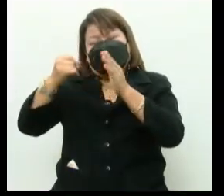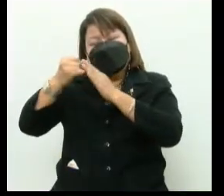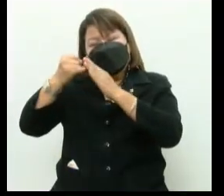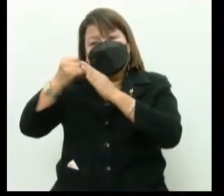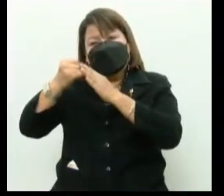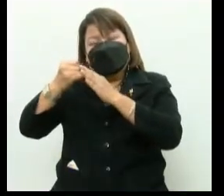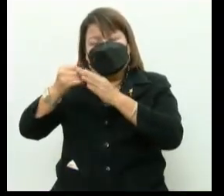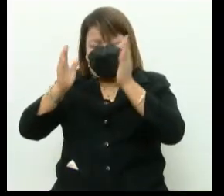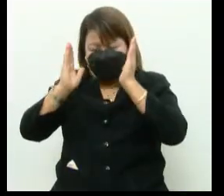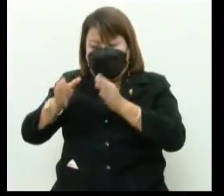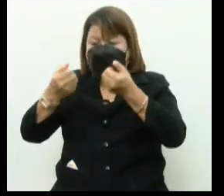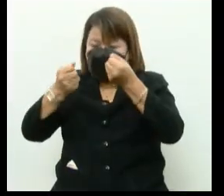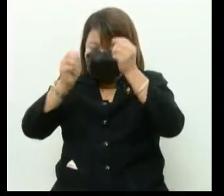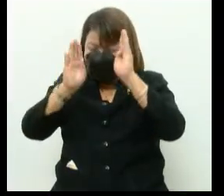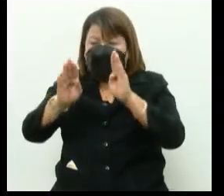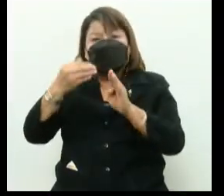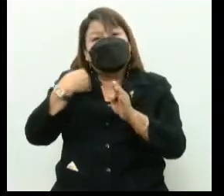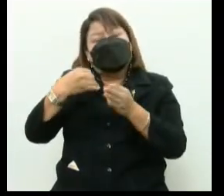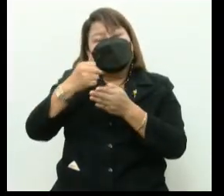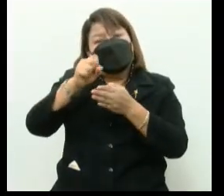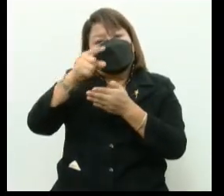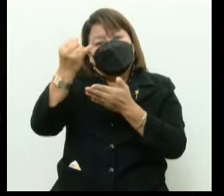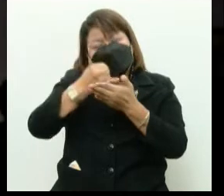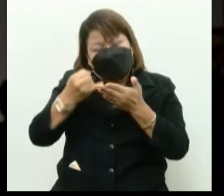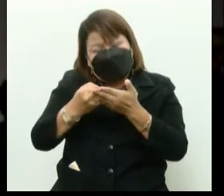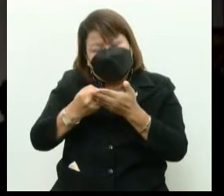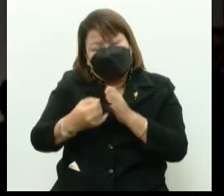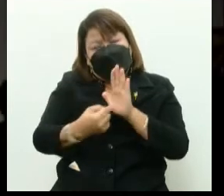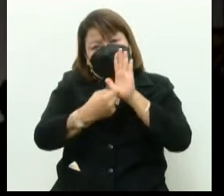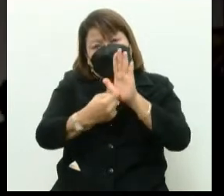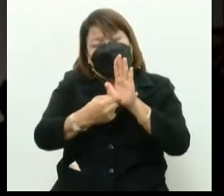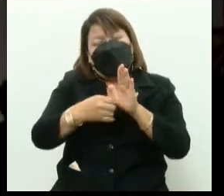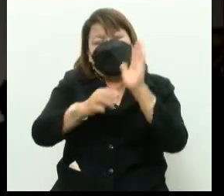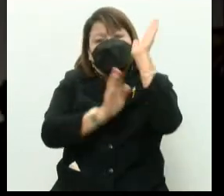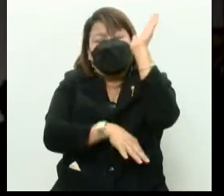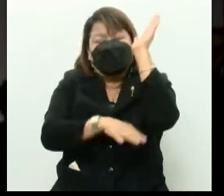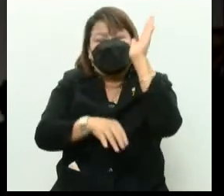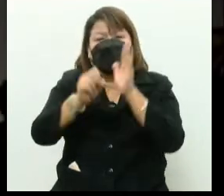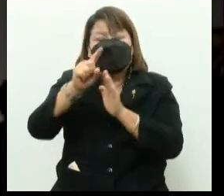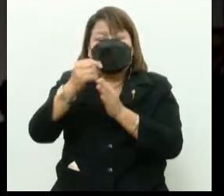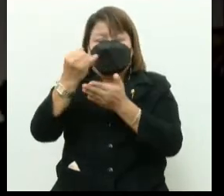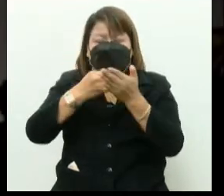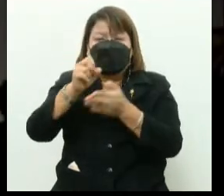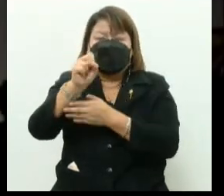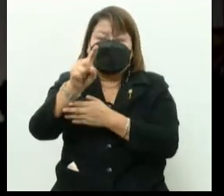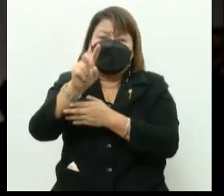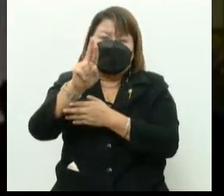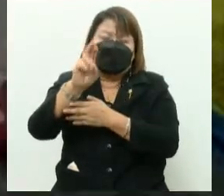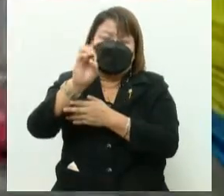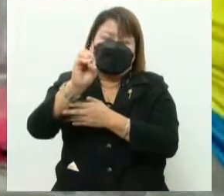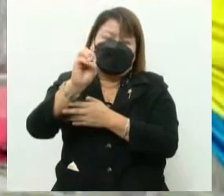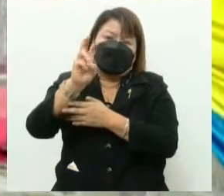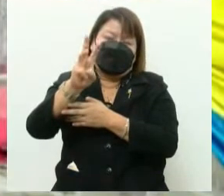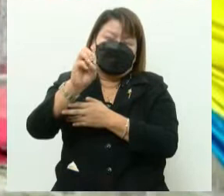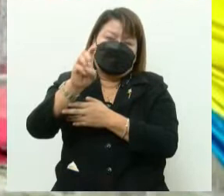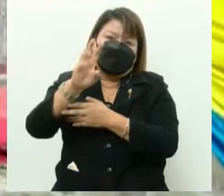กได้ออกแบบให้มีศิลปะเป็นเอกลักษณ์ของทางภาคใต้คือศิลปะศรีวิชัยมีความสูง39